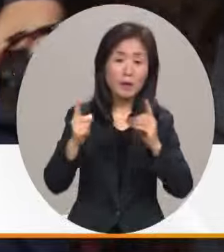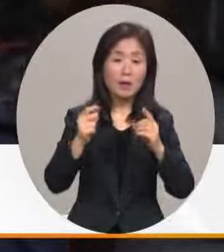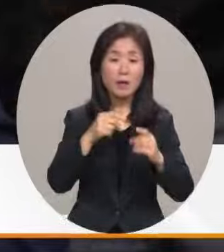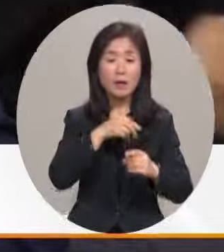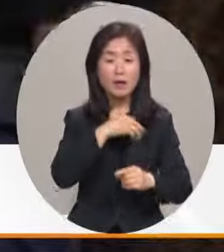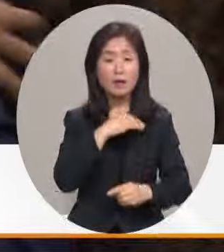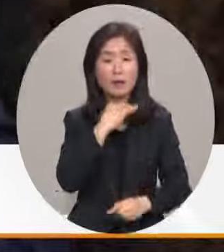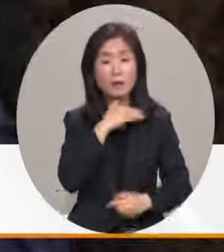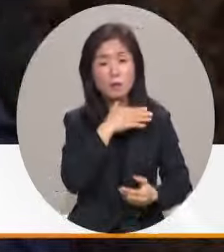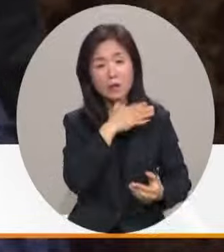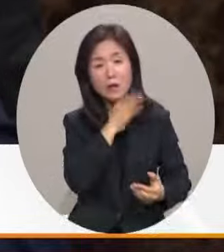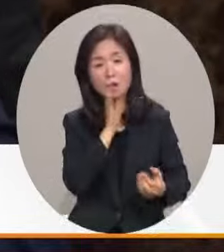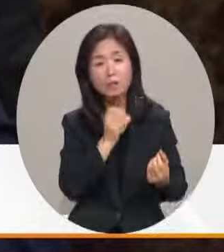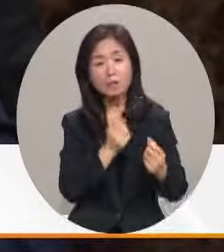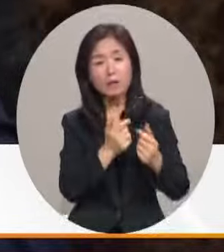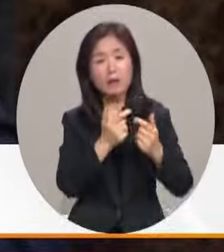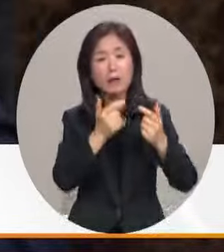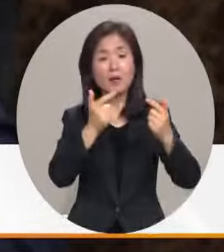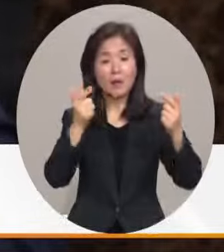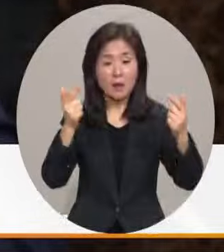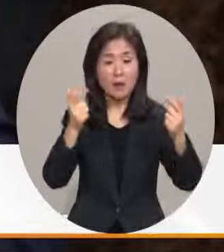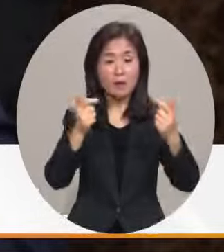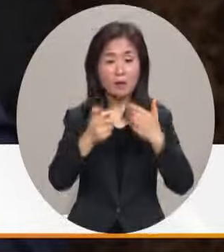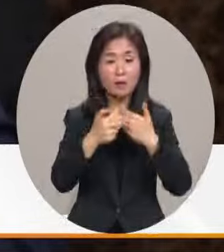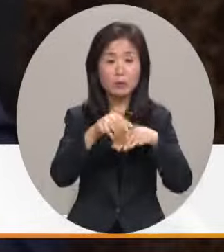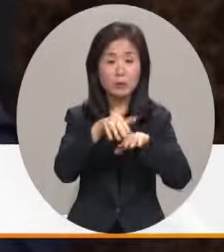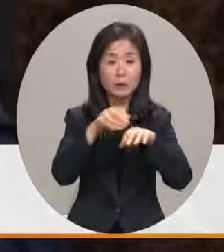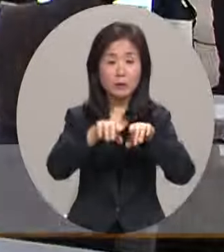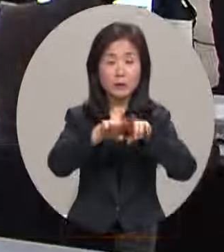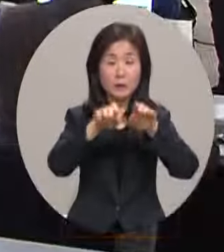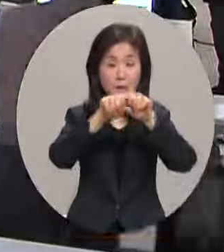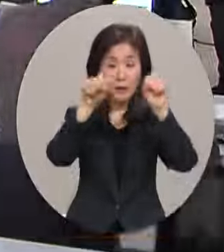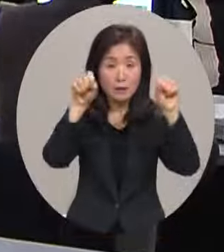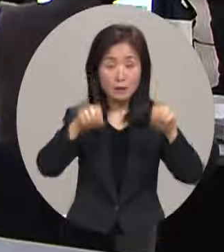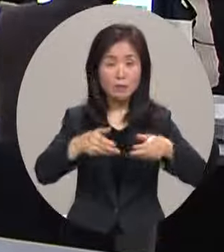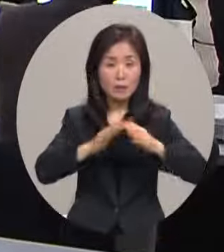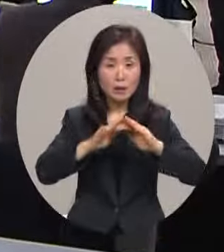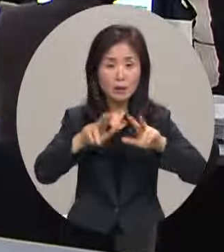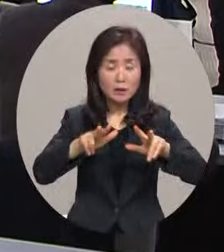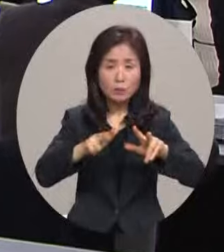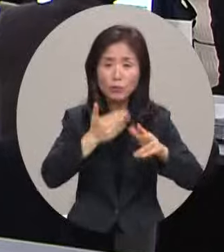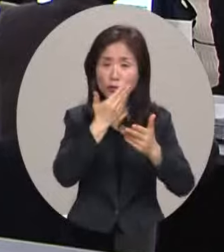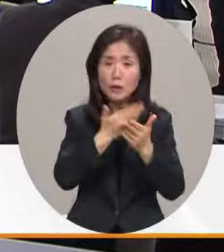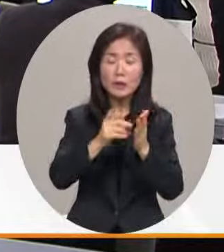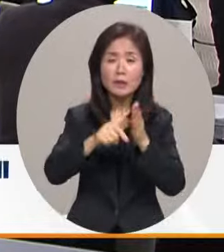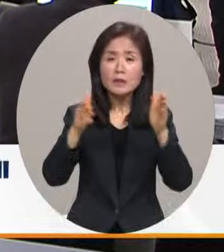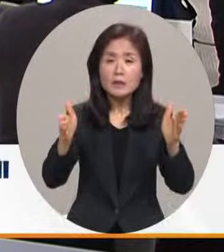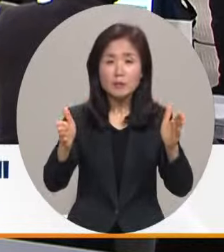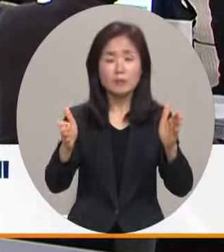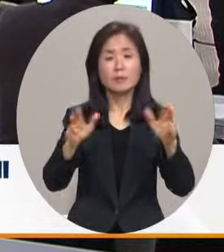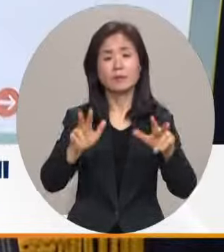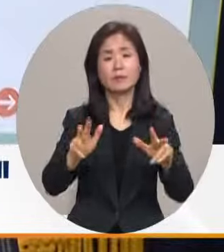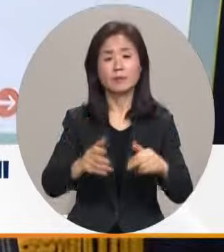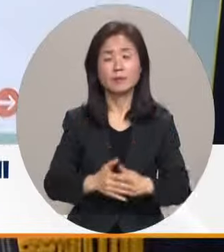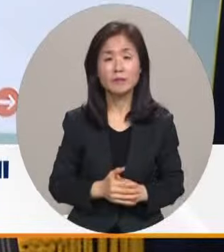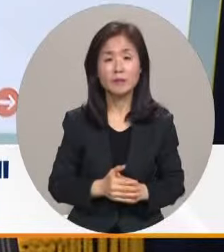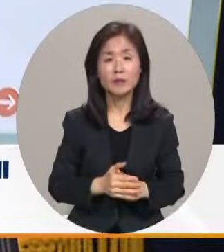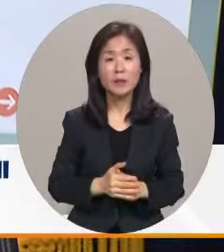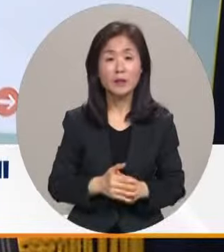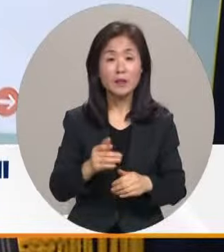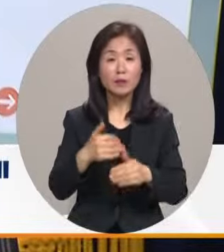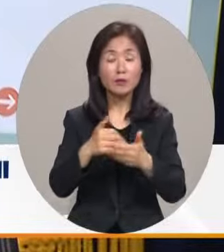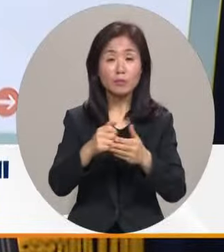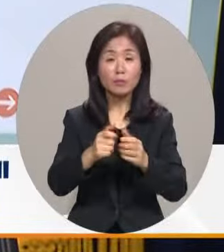구축할 수 있는 마지막 골든 타임이 바로 지금입니다. 늘어나는 정원은 비수도권 대학에 집중